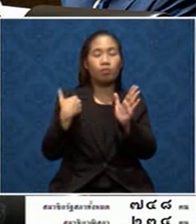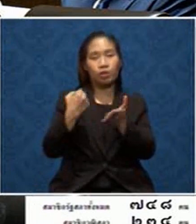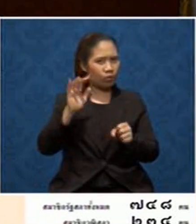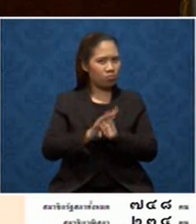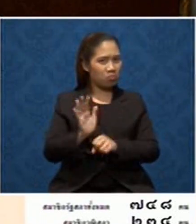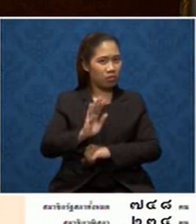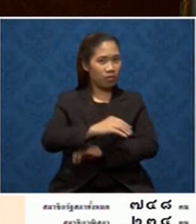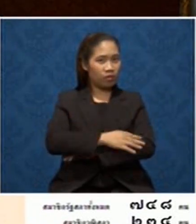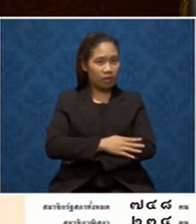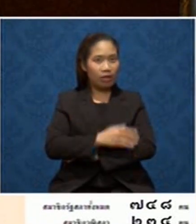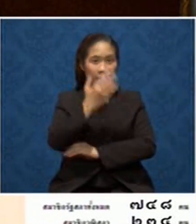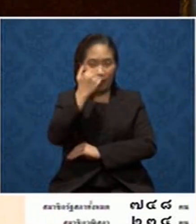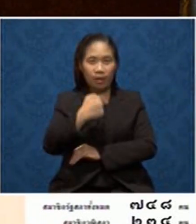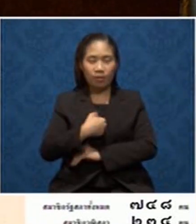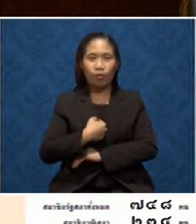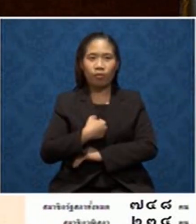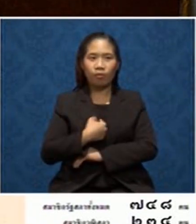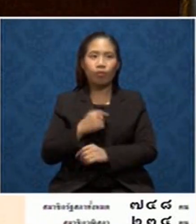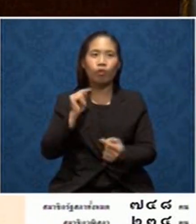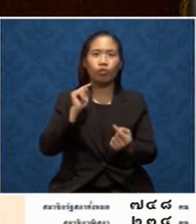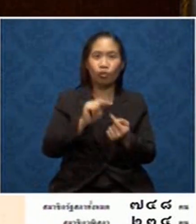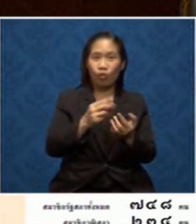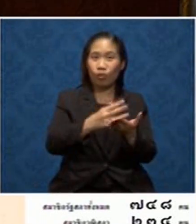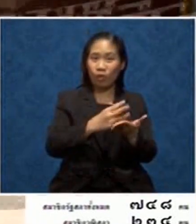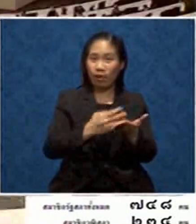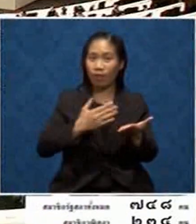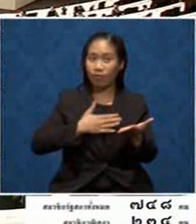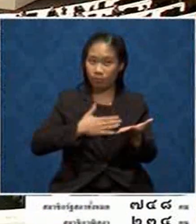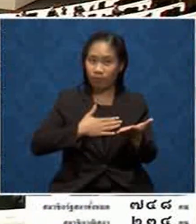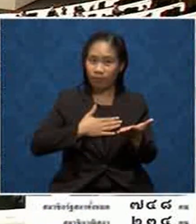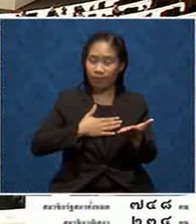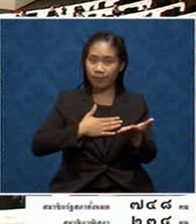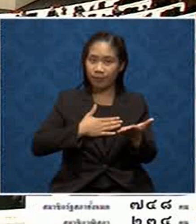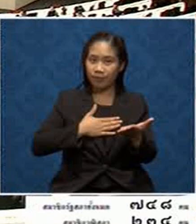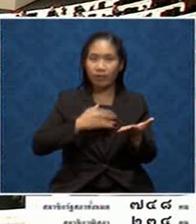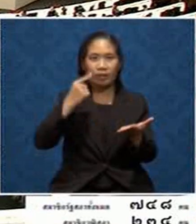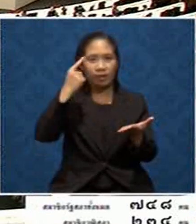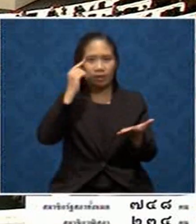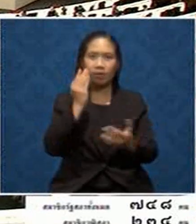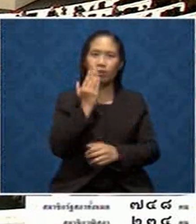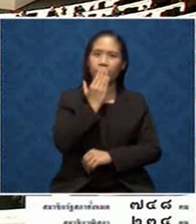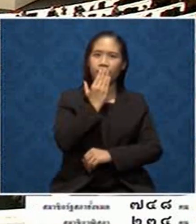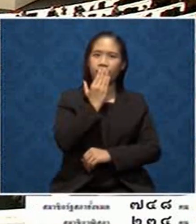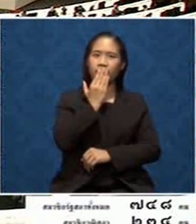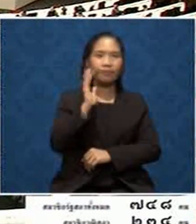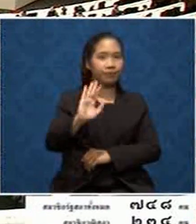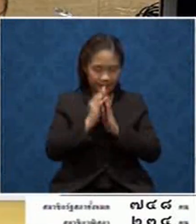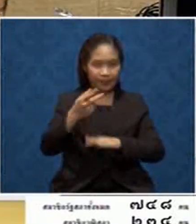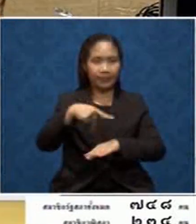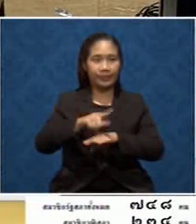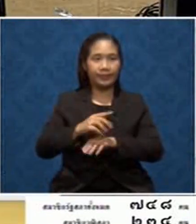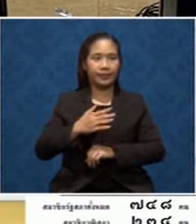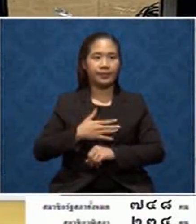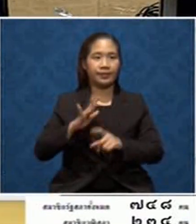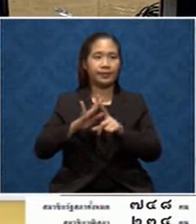ของวิป 3ฝ่ายแต่ว่าในส่วนของพรรคเพื่อไทยเองยังไม่ได้มีการหยิบยกเรื่องนี้มาคุยกันหน้าที่ก็คือเอาวันที่